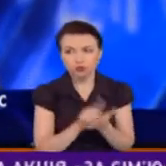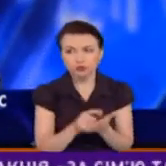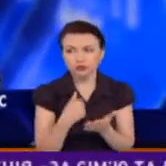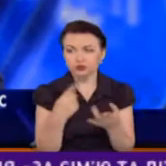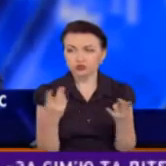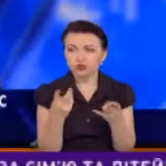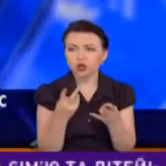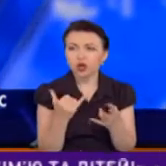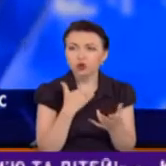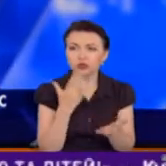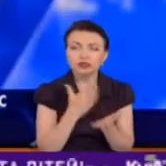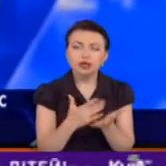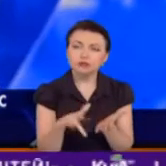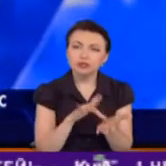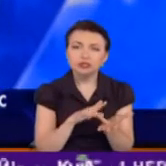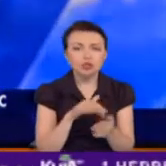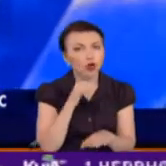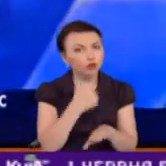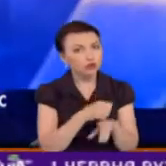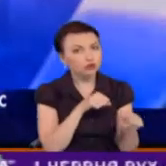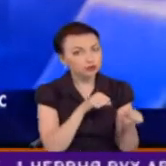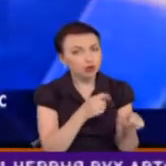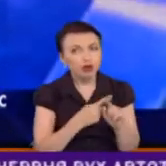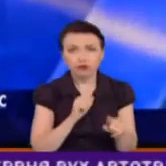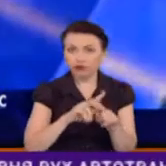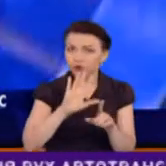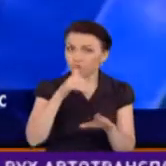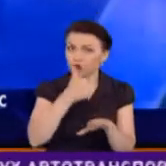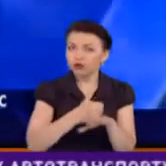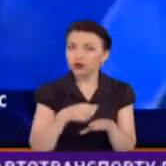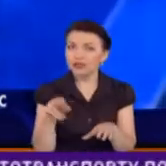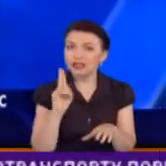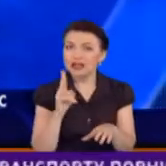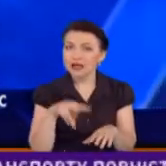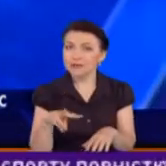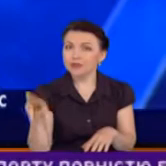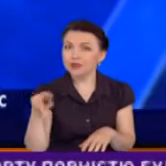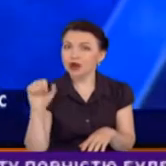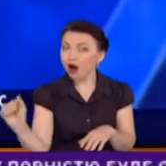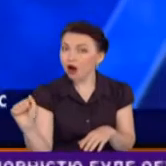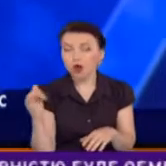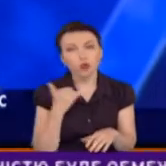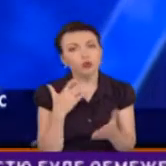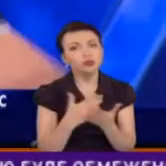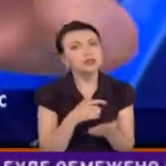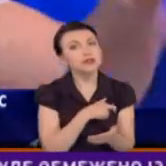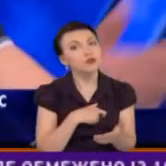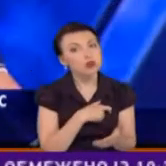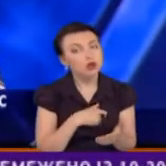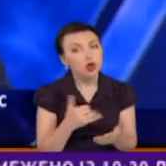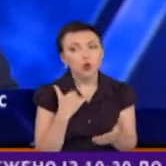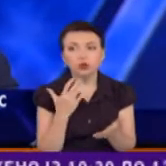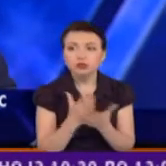є міський голова, він же керівник, очільник КМДА, державної адміністрації. В нас є депутати, в нас є